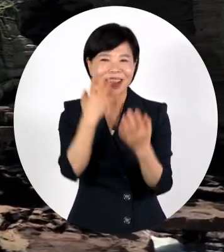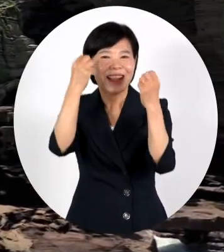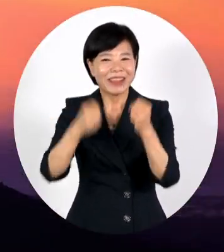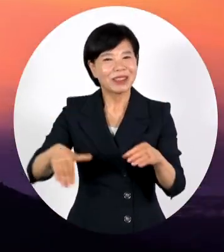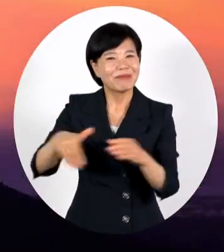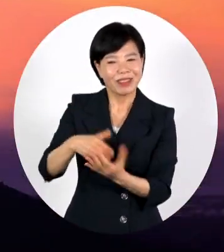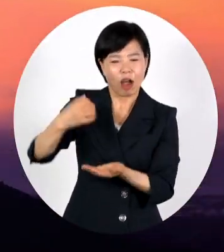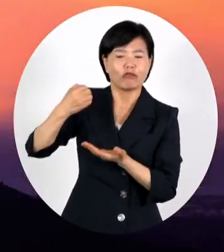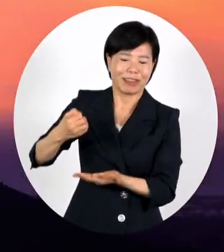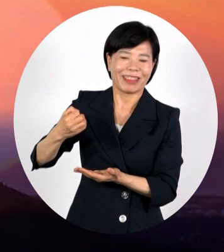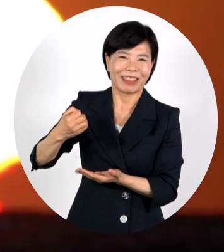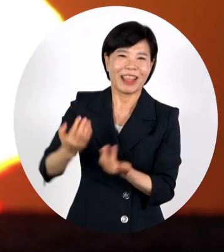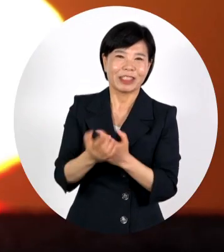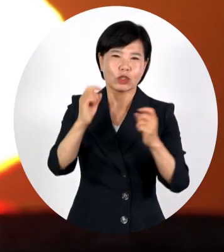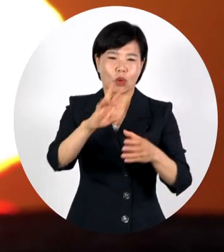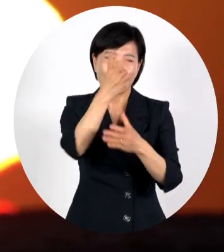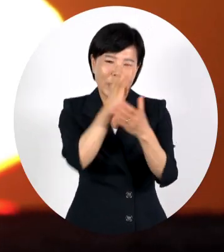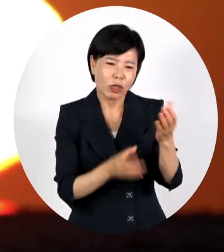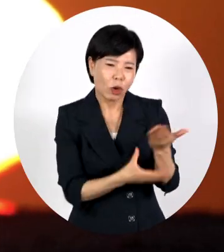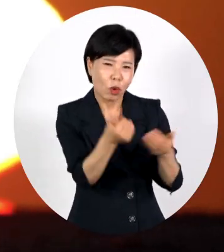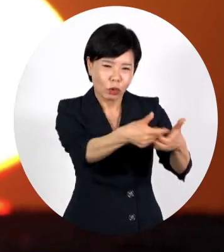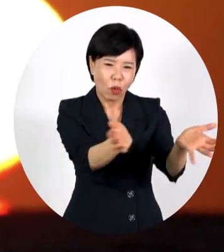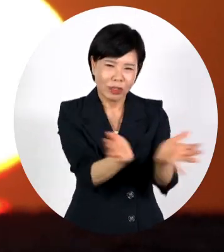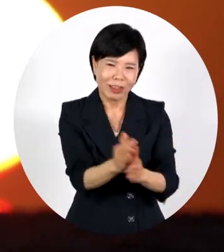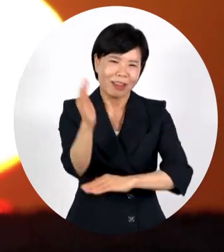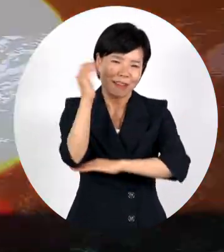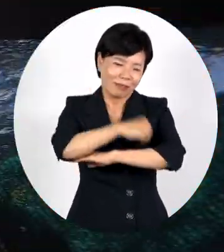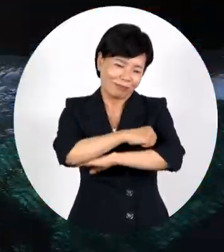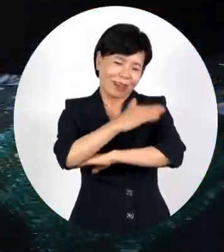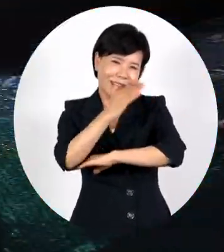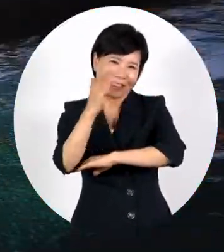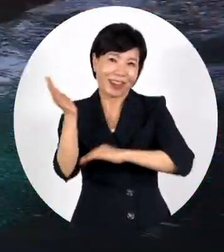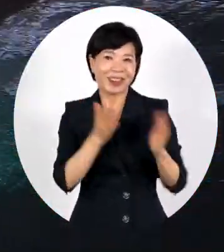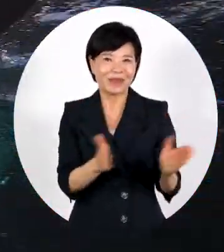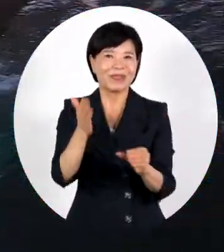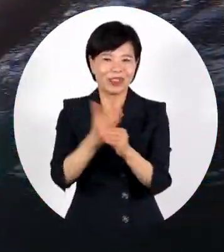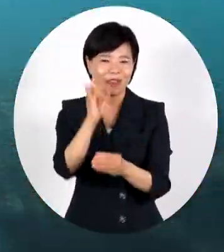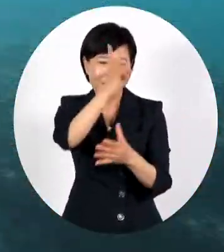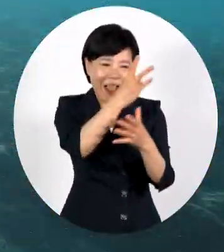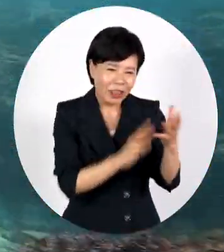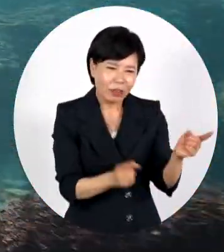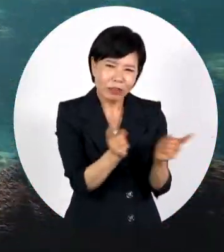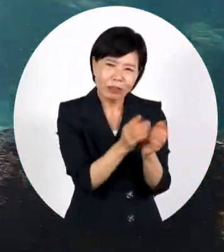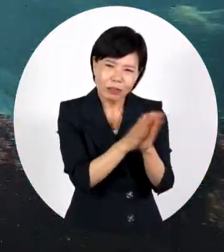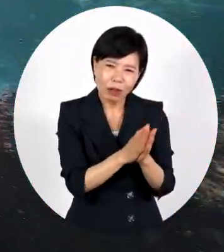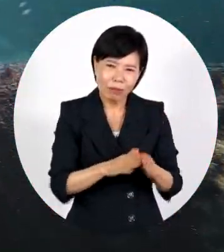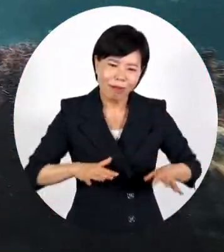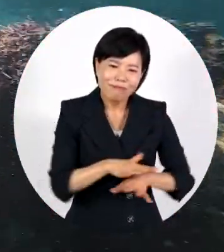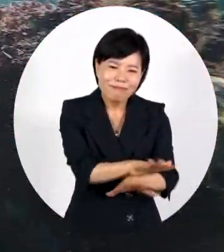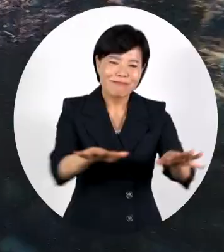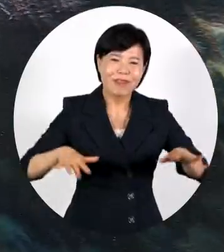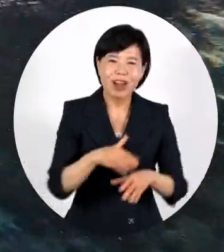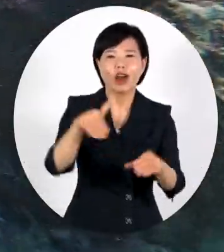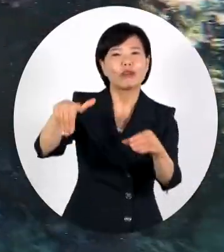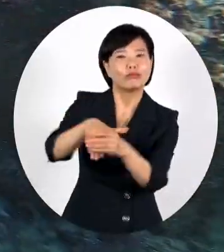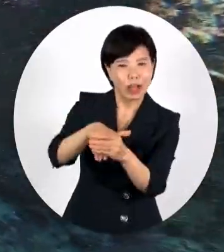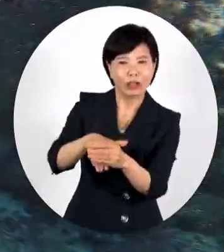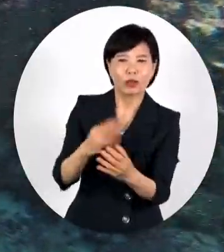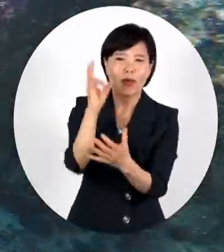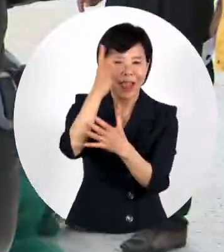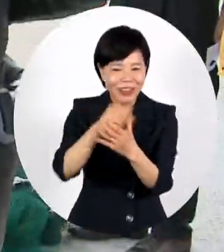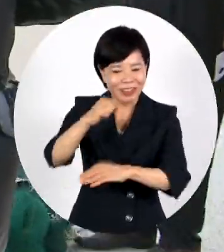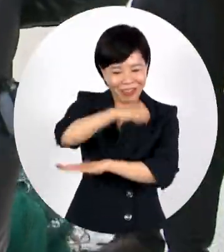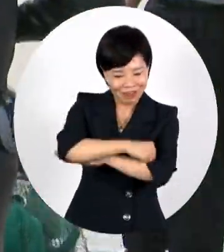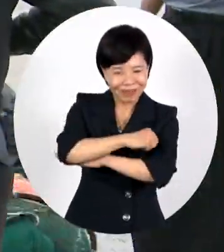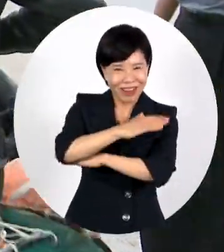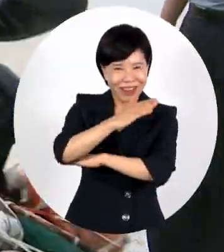살아있는 문화유산인 제주해녀 공동체 이야기도 준비 중인데요. 해녀들의 실제 물질과 문화를 담은 공연, 해녀들의